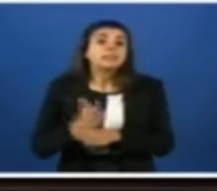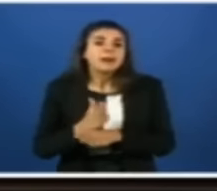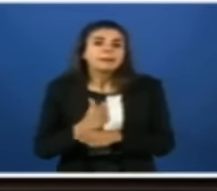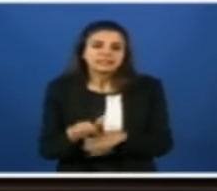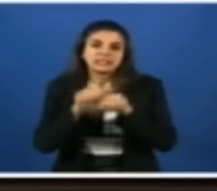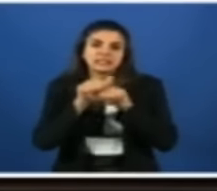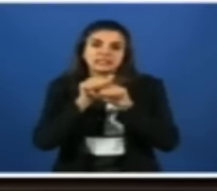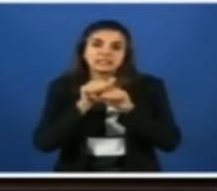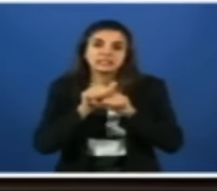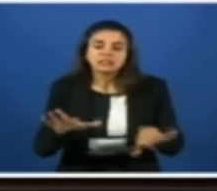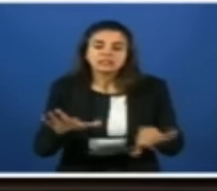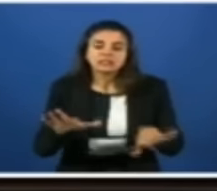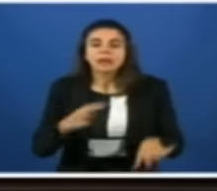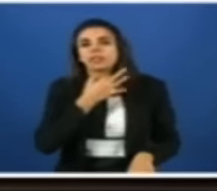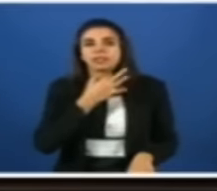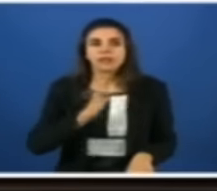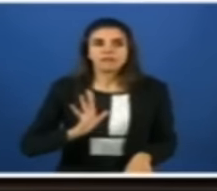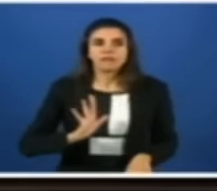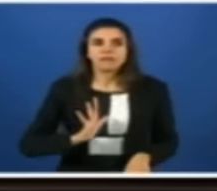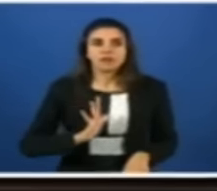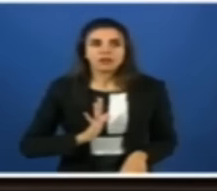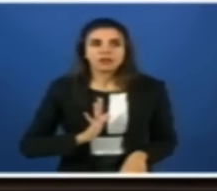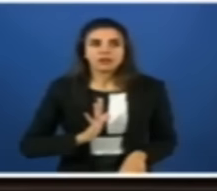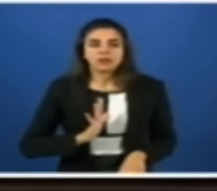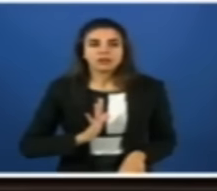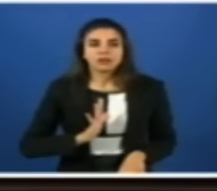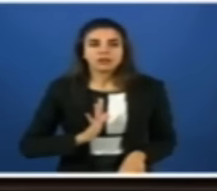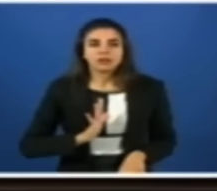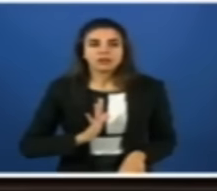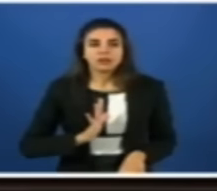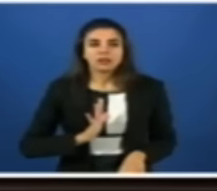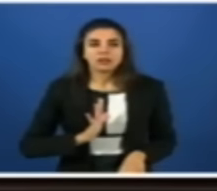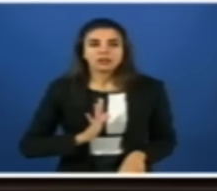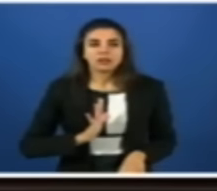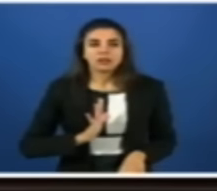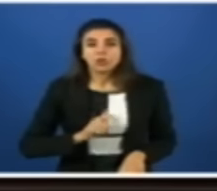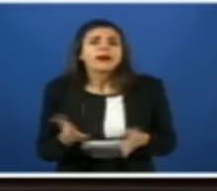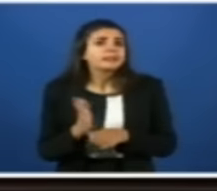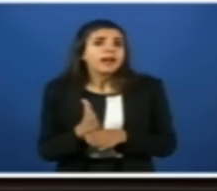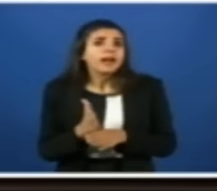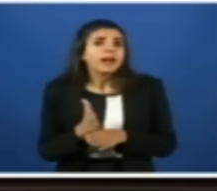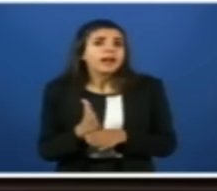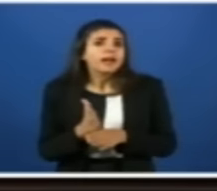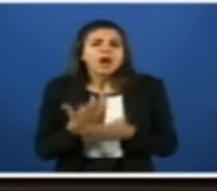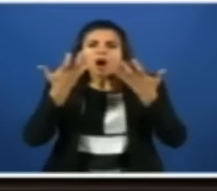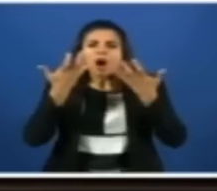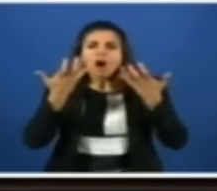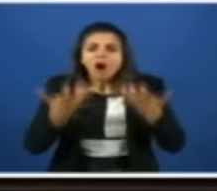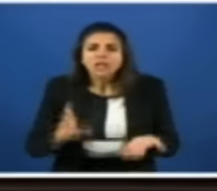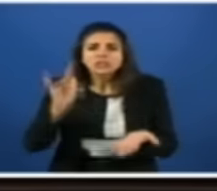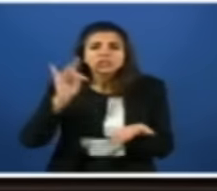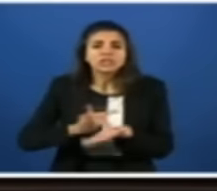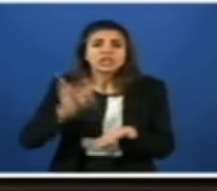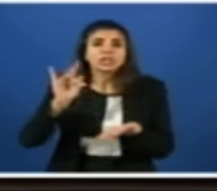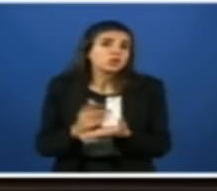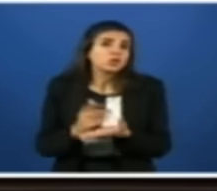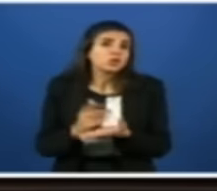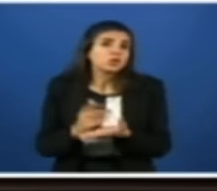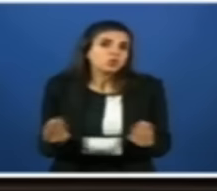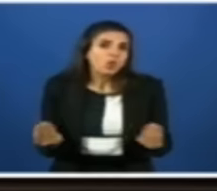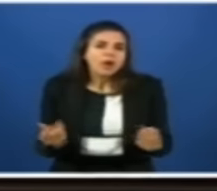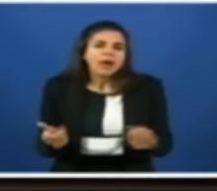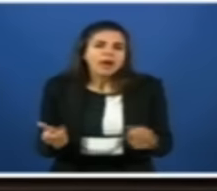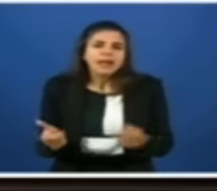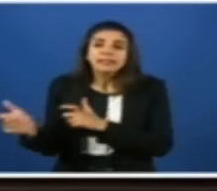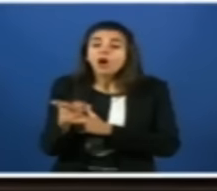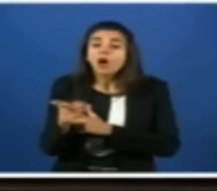sistem tıkandı. Bu ülke neden ağır bedeller ödedi? Bu